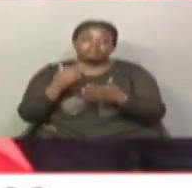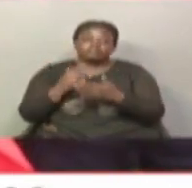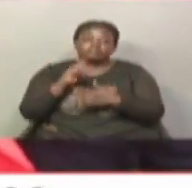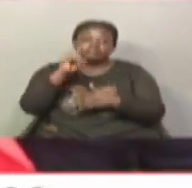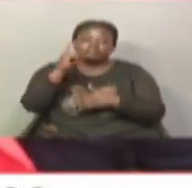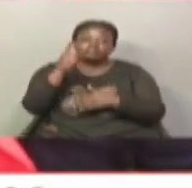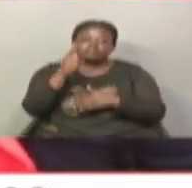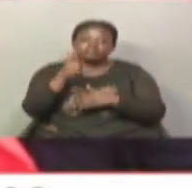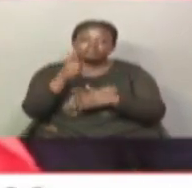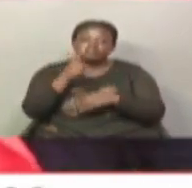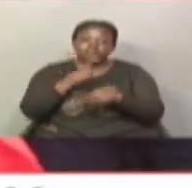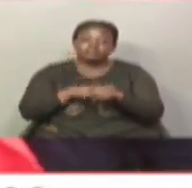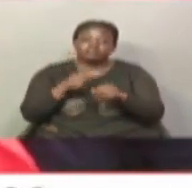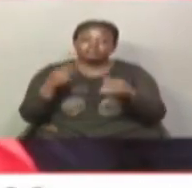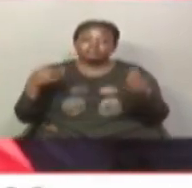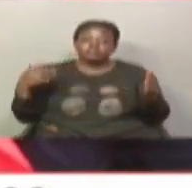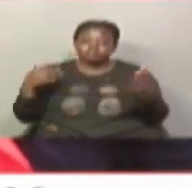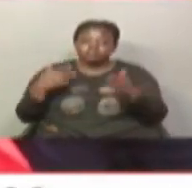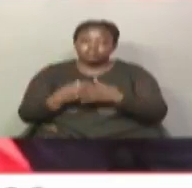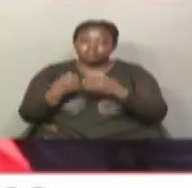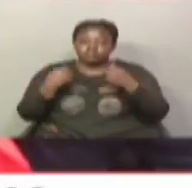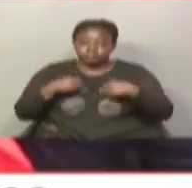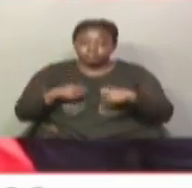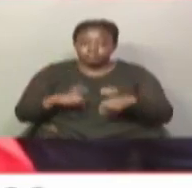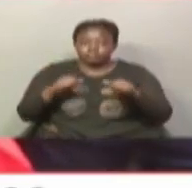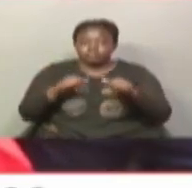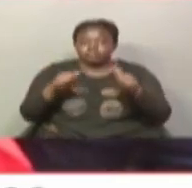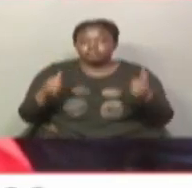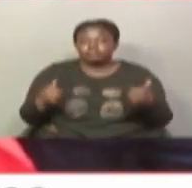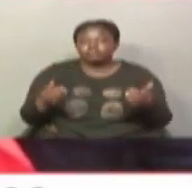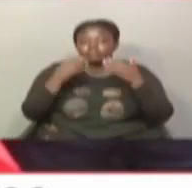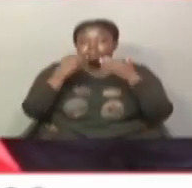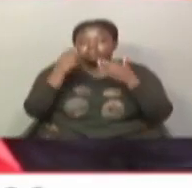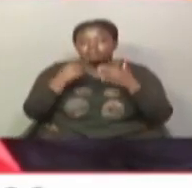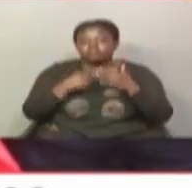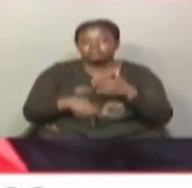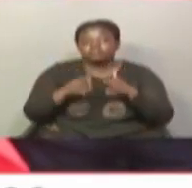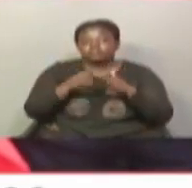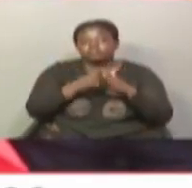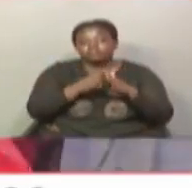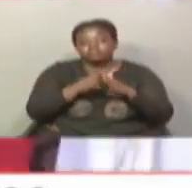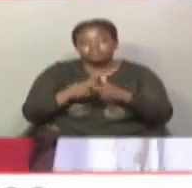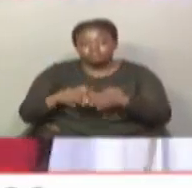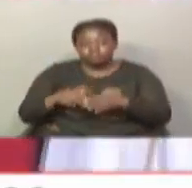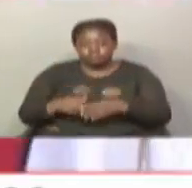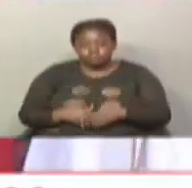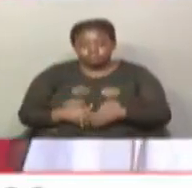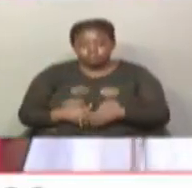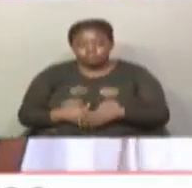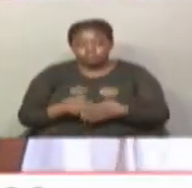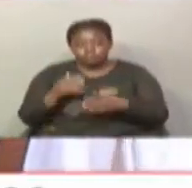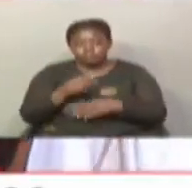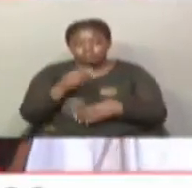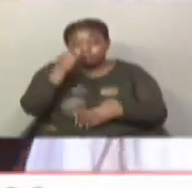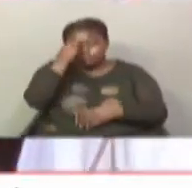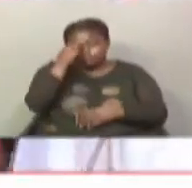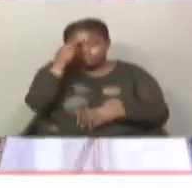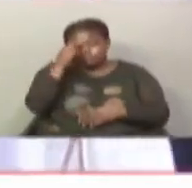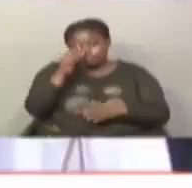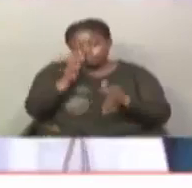nogoka. Ne banga dola wadewa tukola bulonji. Nembeba zati beba lenyo, beba liridala. Mkubayizi betogidi kuna